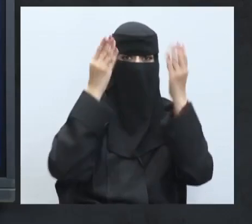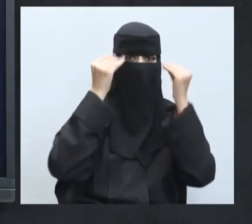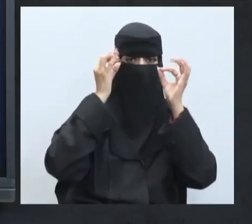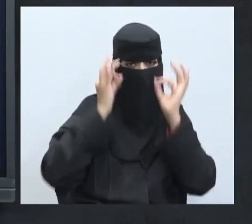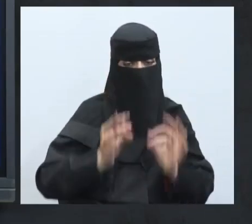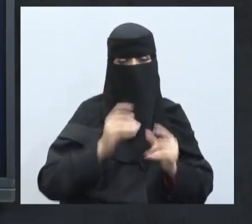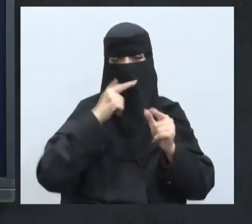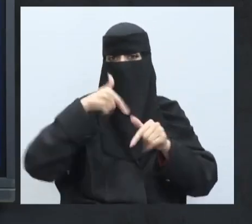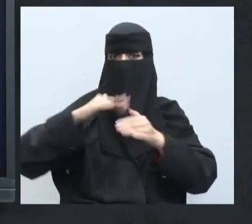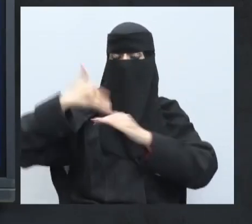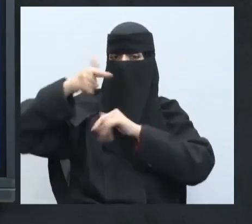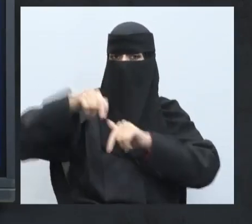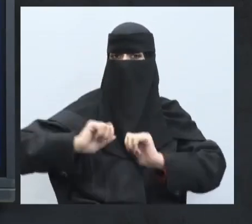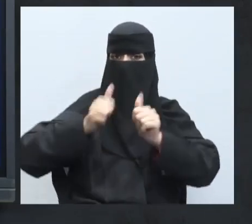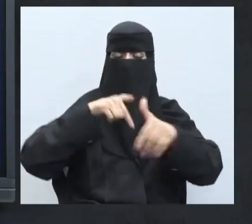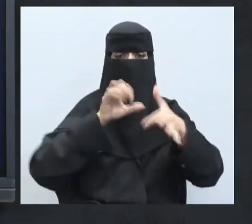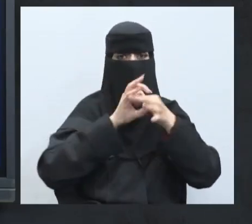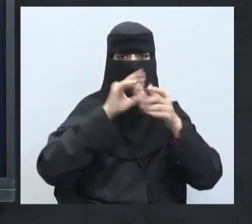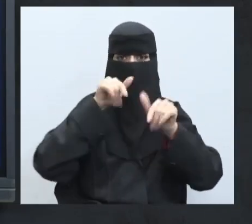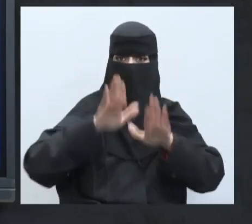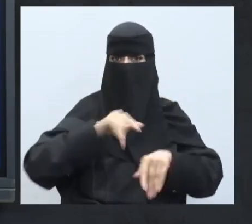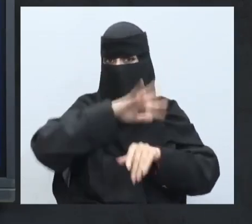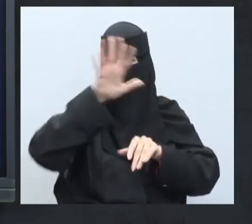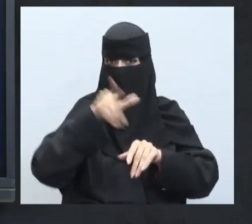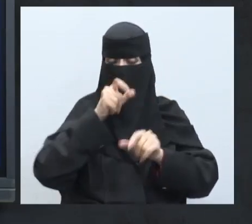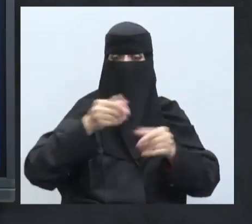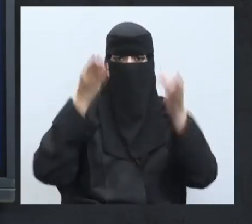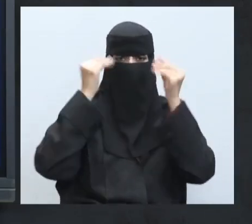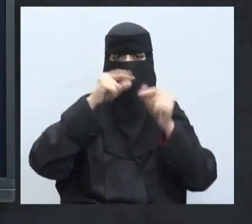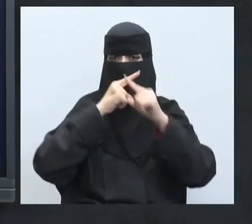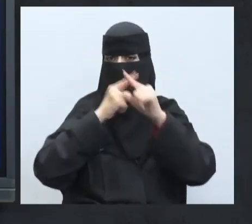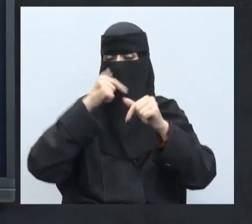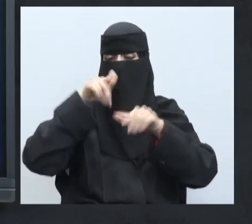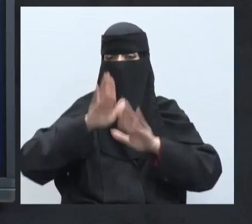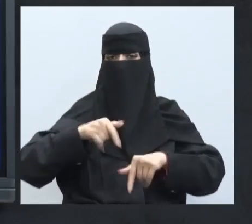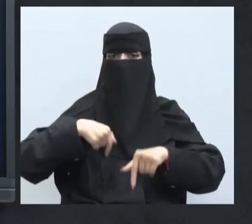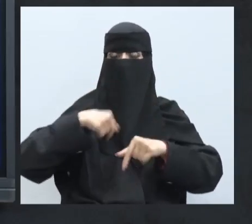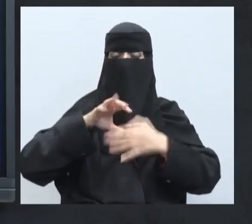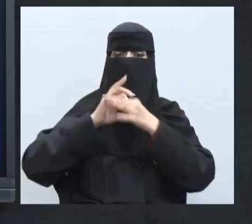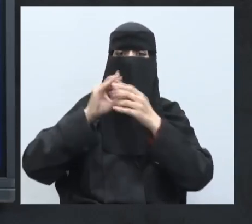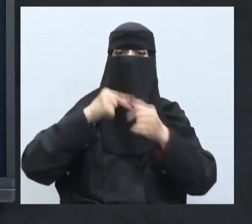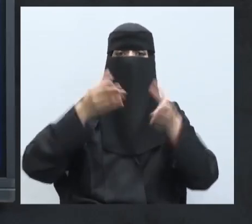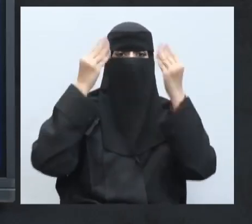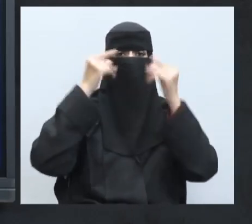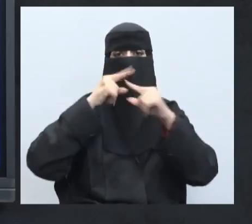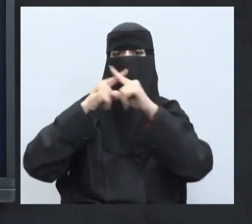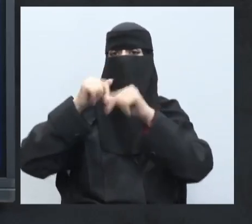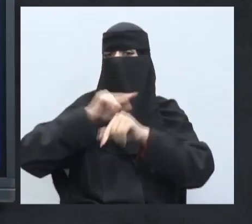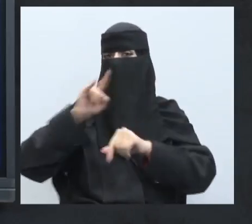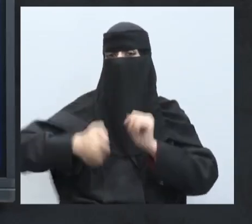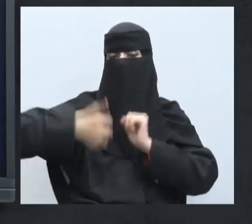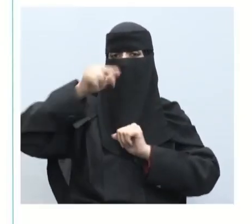يتاكد ومن ثم يستطيع التواصل اذا كانت هذه المعلومات مغلوطه بالتاكيد سيكون التواصل مبني على معلومات مغلوطه وبالتالي لن